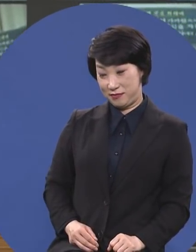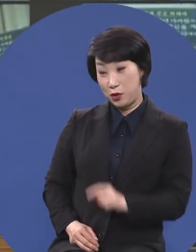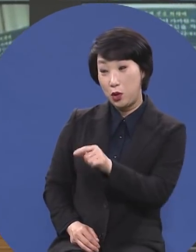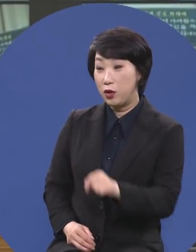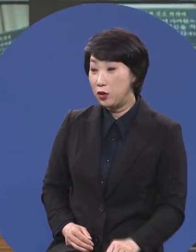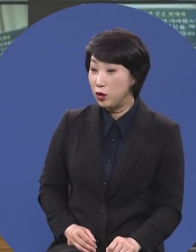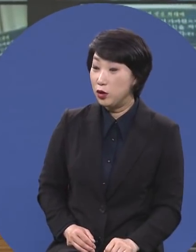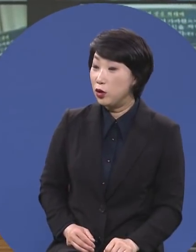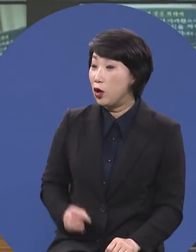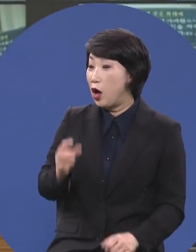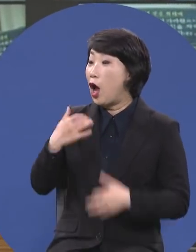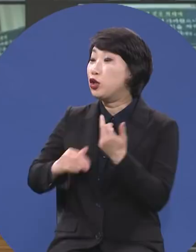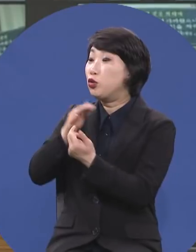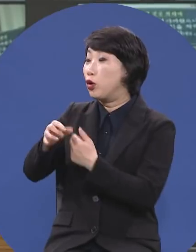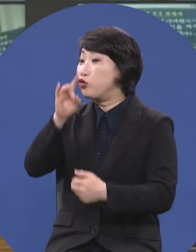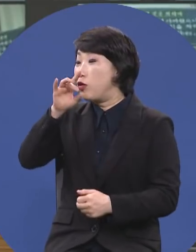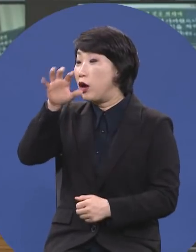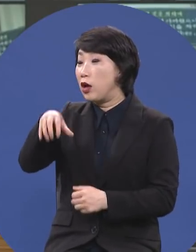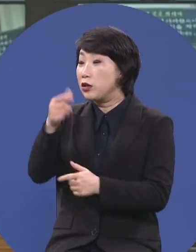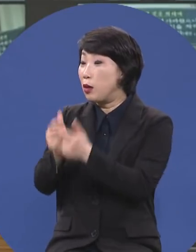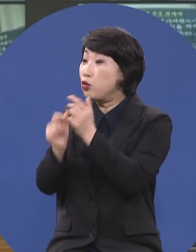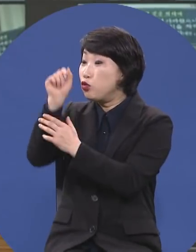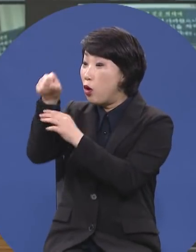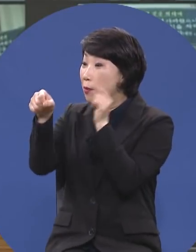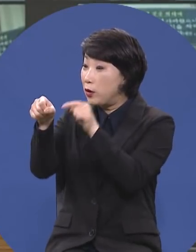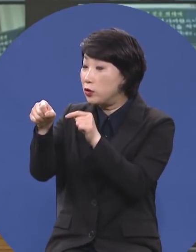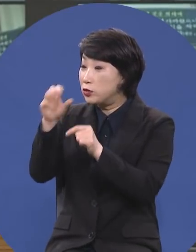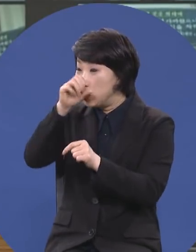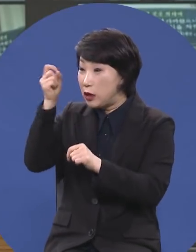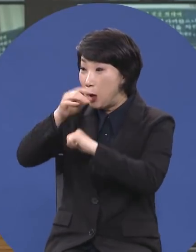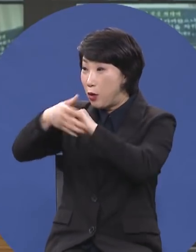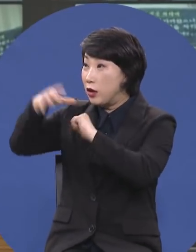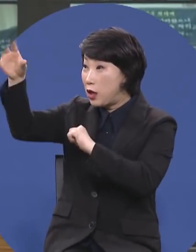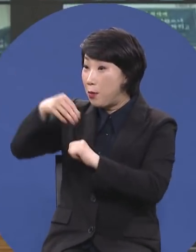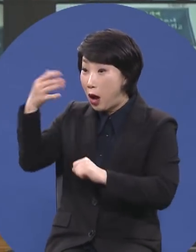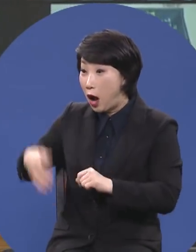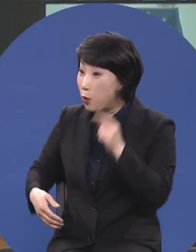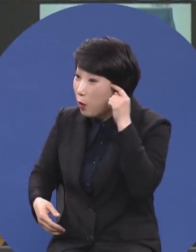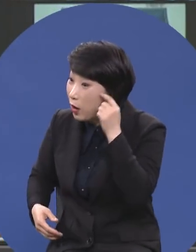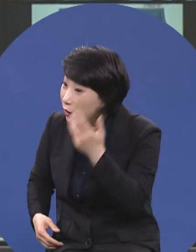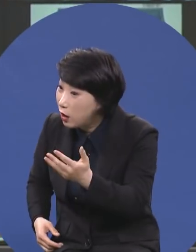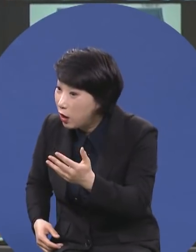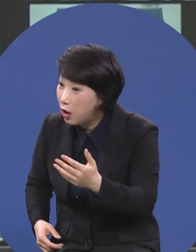너 왜 중앙 동산에 있는 실과 안 먹어?